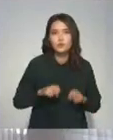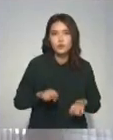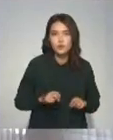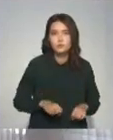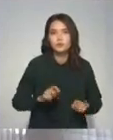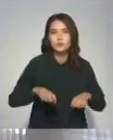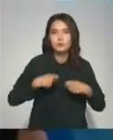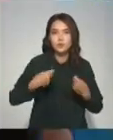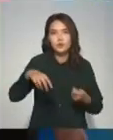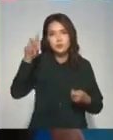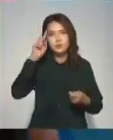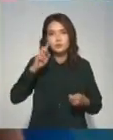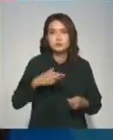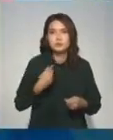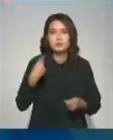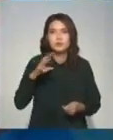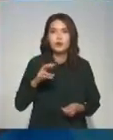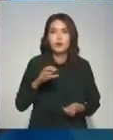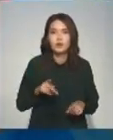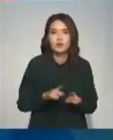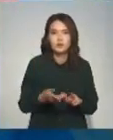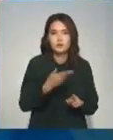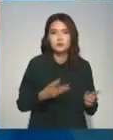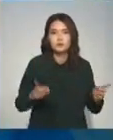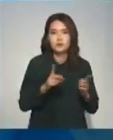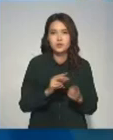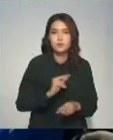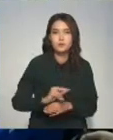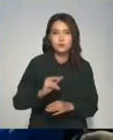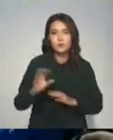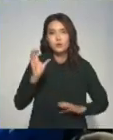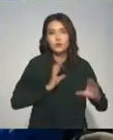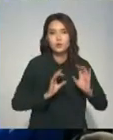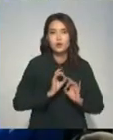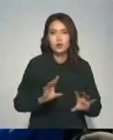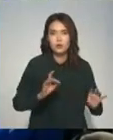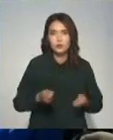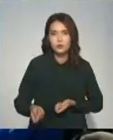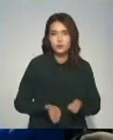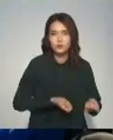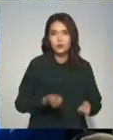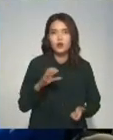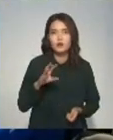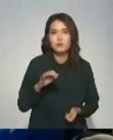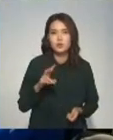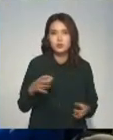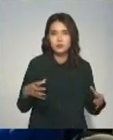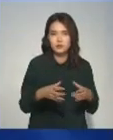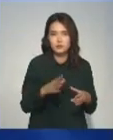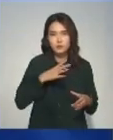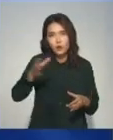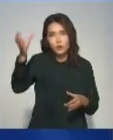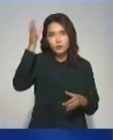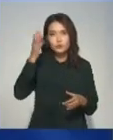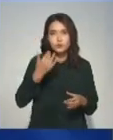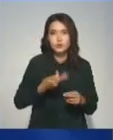послания президента Казахстана Касым-Жомарта Токаева. Об этом на встрече с преподавателями и студентами рассказали руководство вуза и члены партии «Аманат».